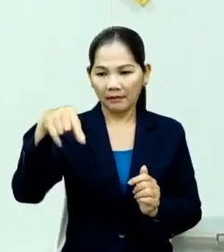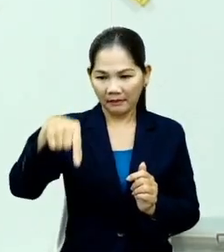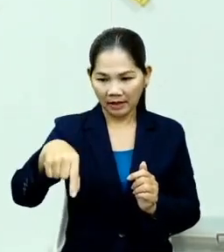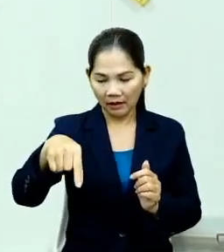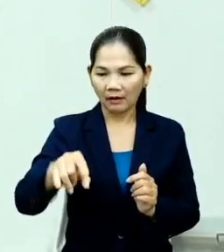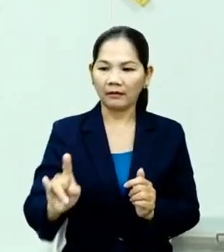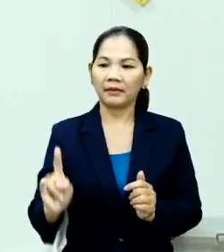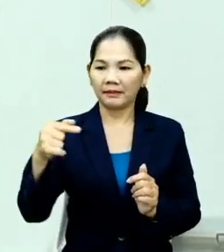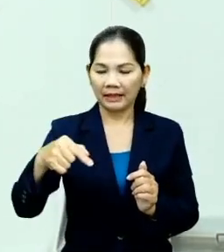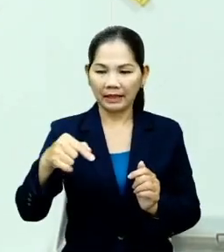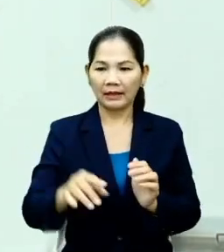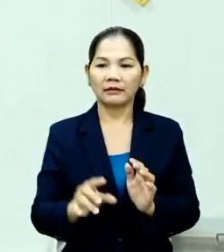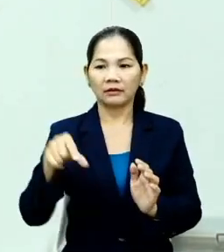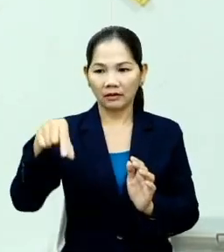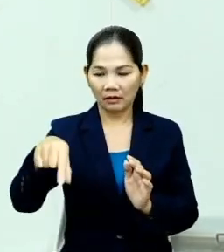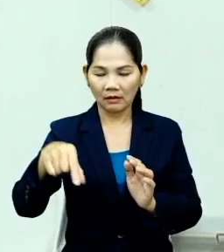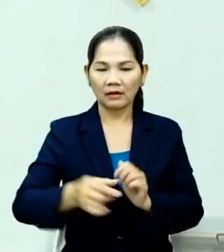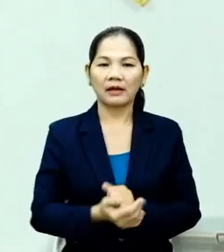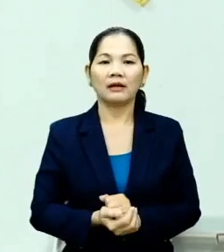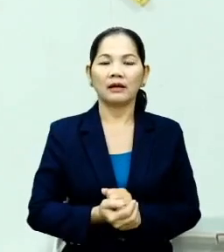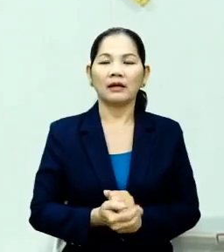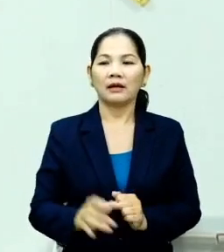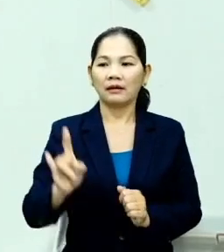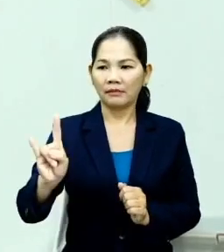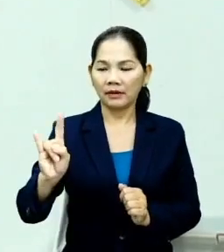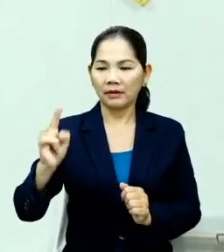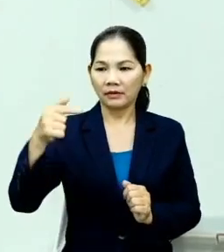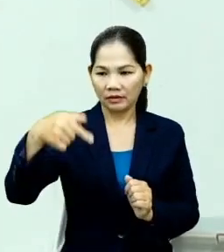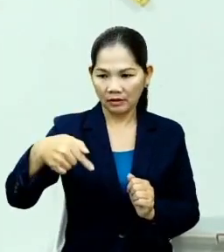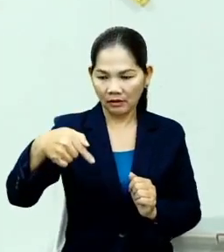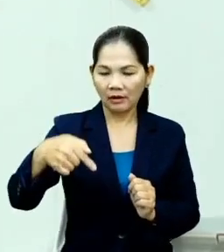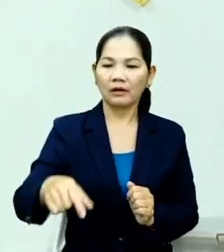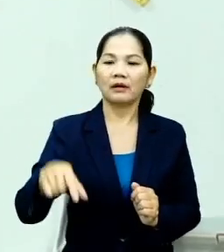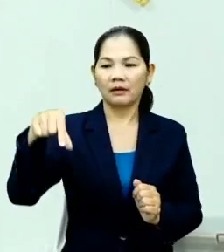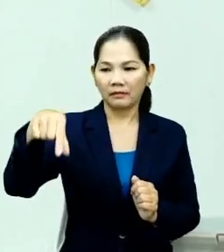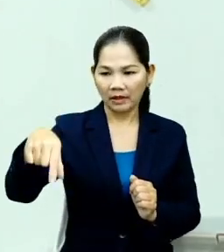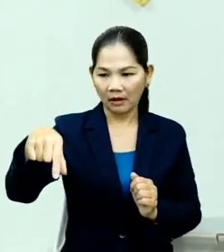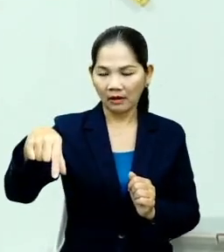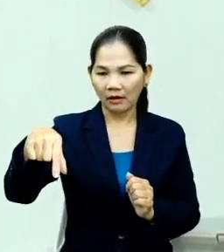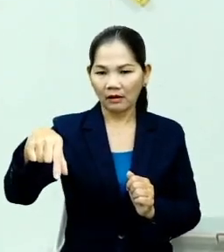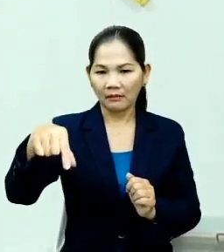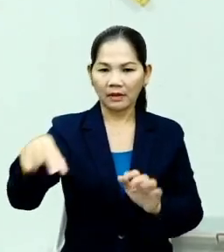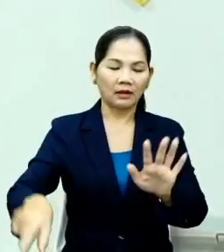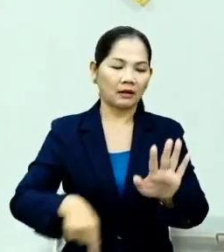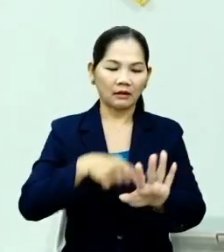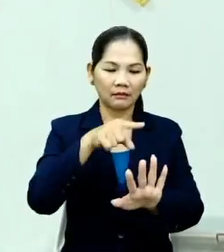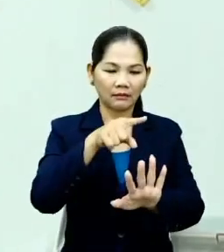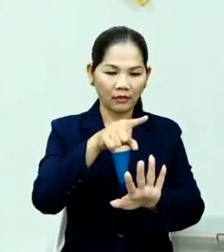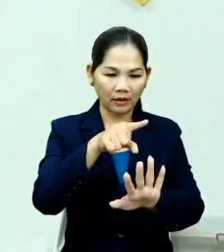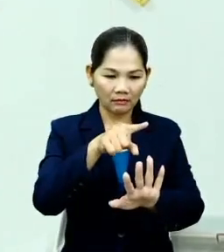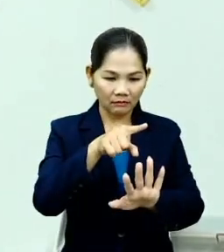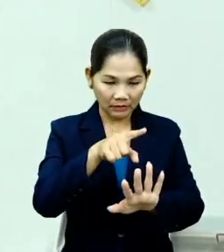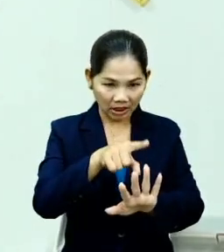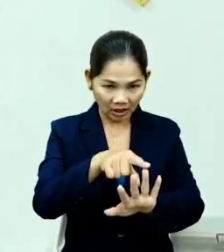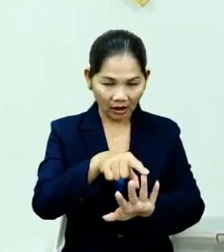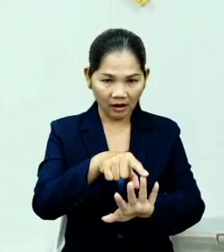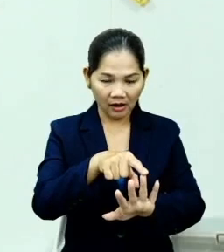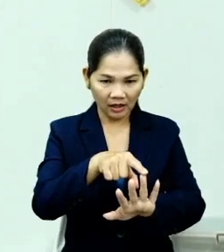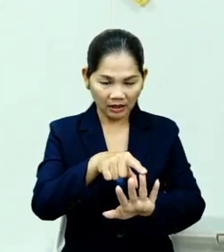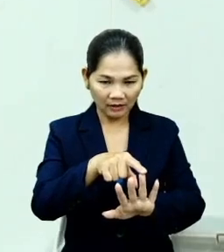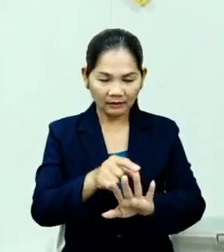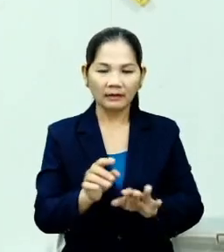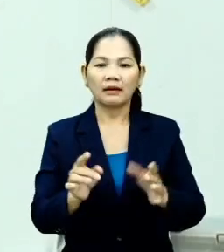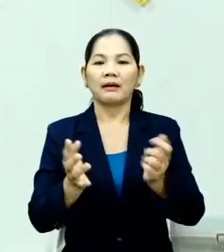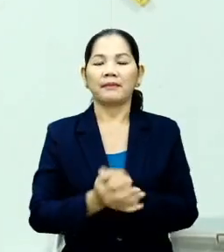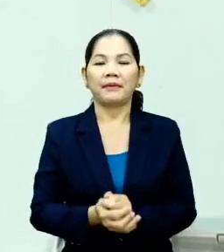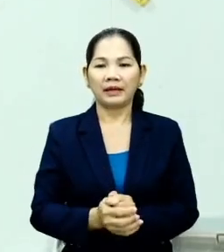có mình nhẹ. Mình nhỏ nâng có mình nhỏ. Bần tọa muối mình